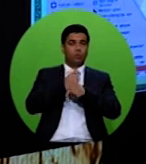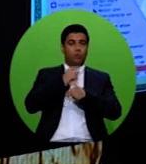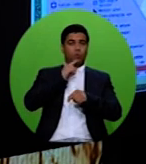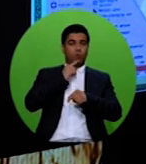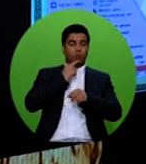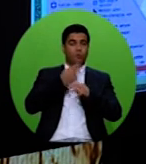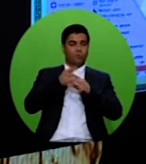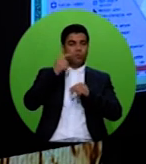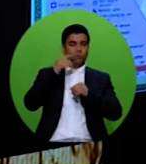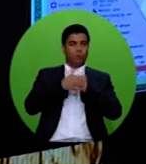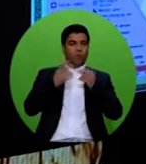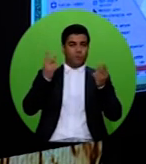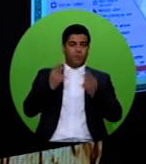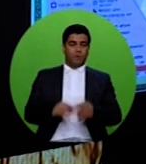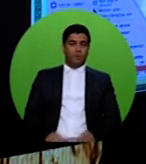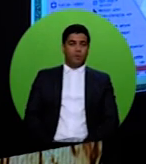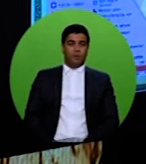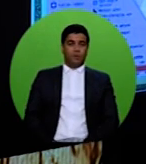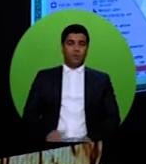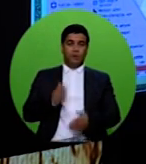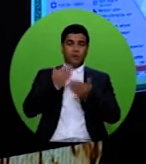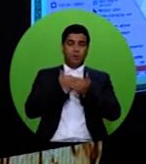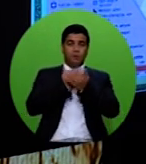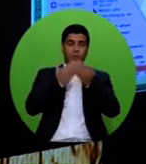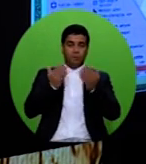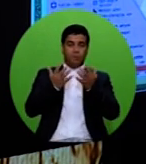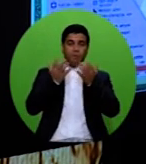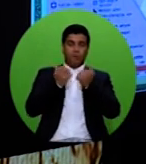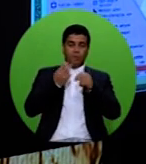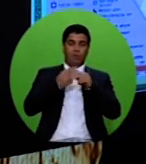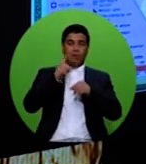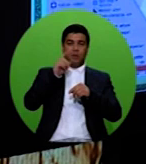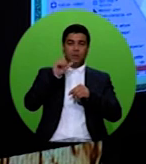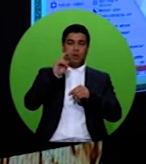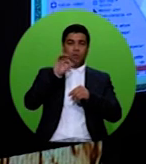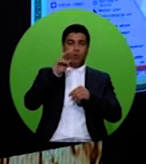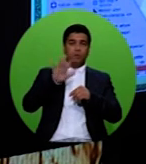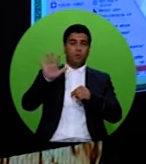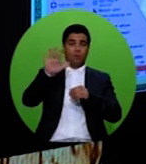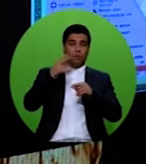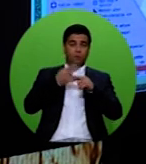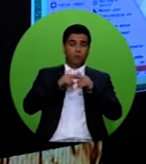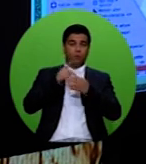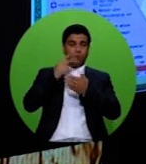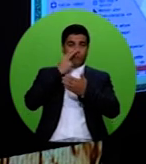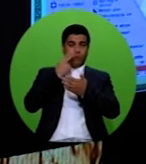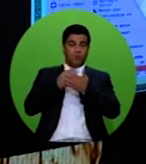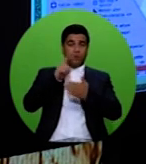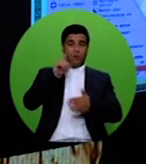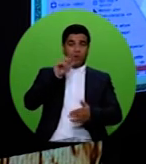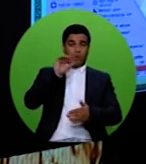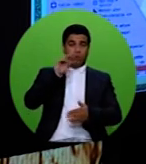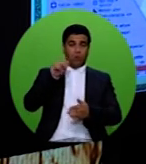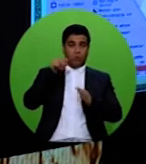Имейте это в виду. Если мы с вами возьмем западную территорию, то мы с вами видим, что с